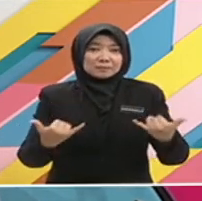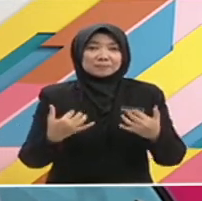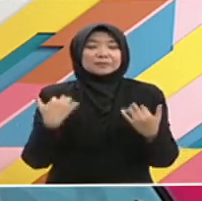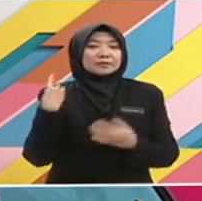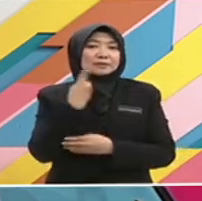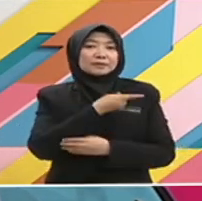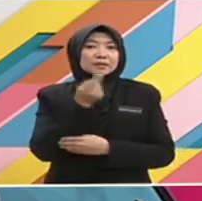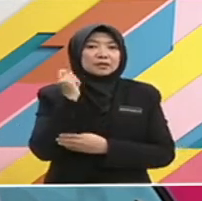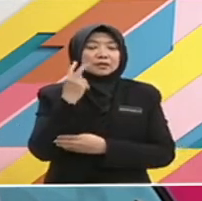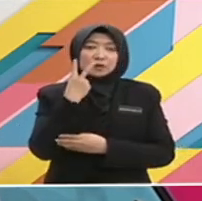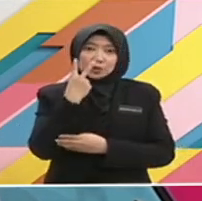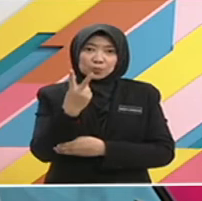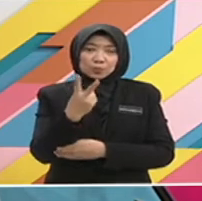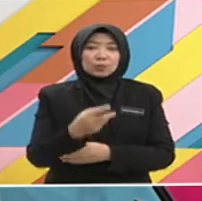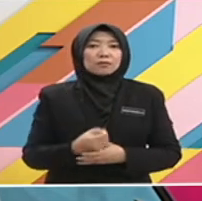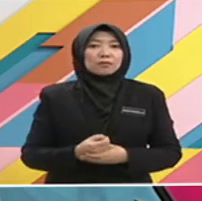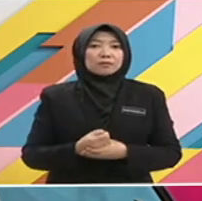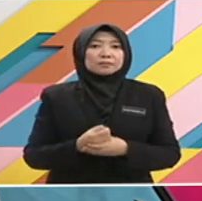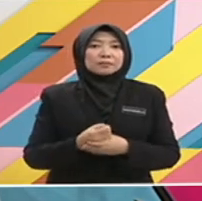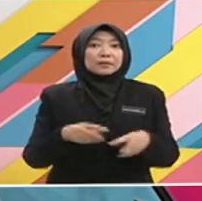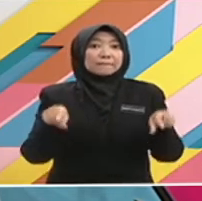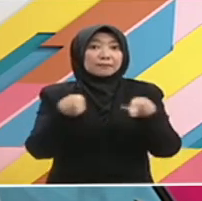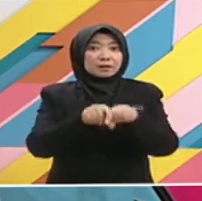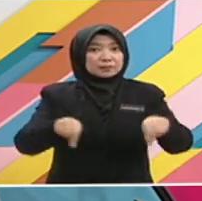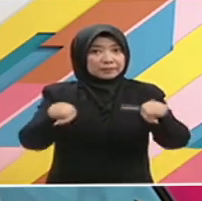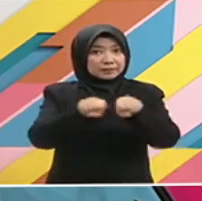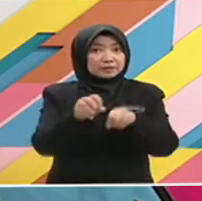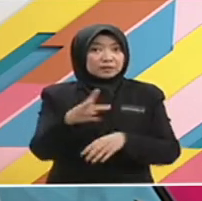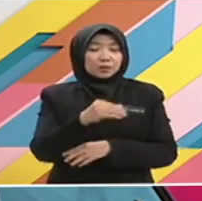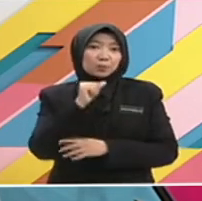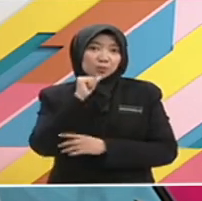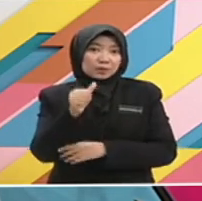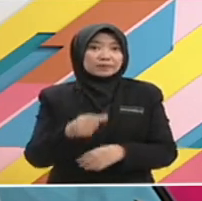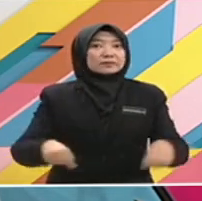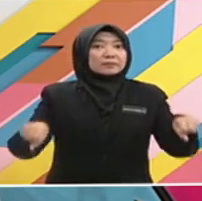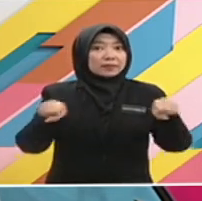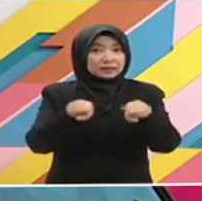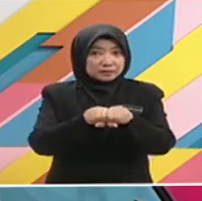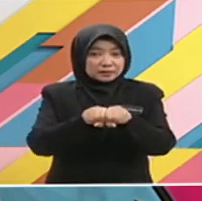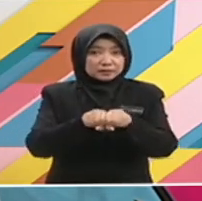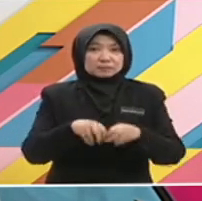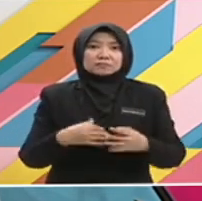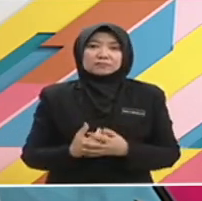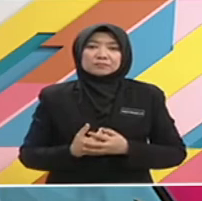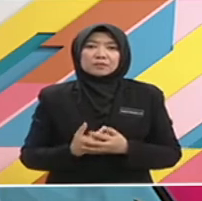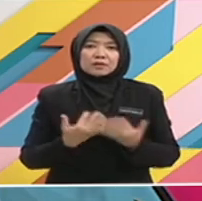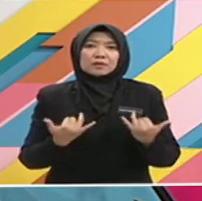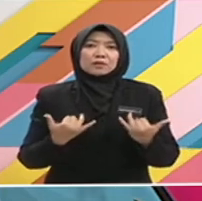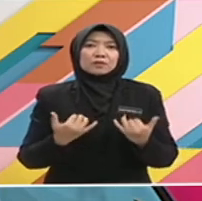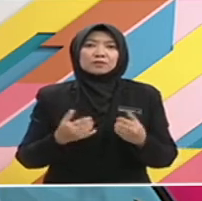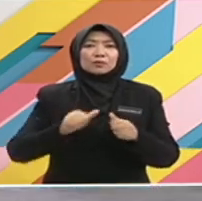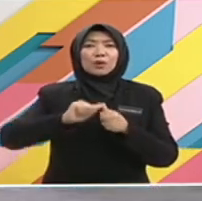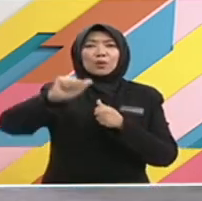menentukan rekaan imbangan simetri dan tidak simetri. Tapi kan tiba-tiba saya rasa macam saya dah jauh ke Kelantan lah